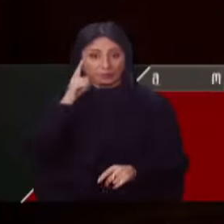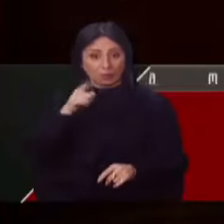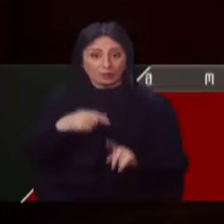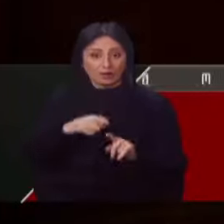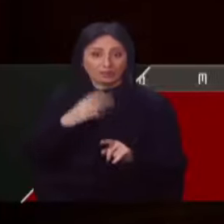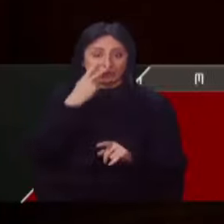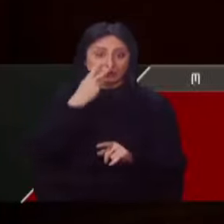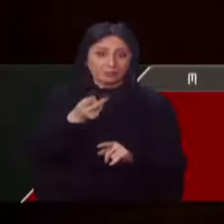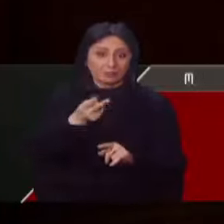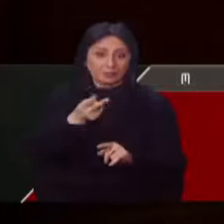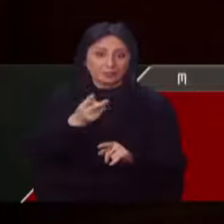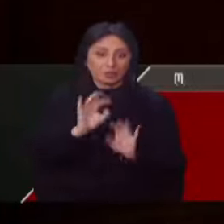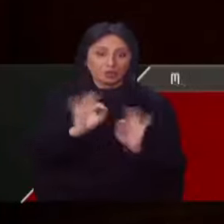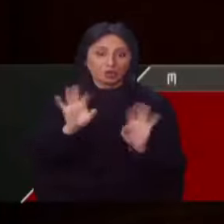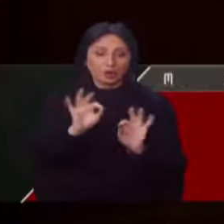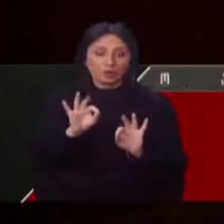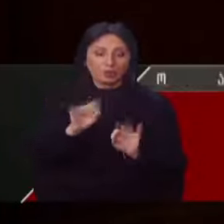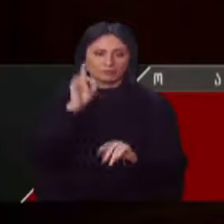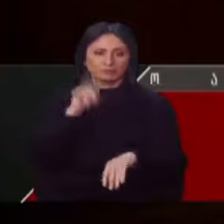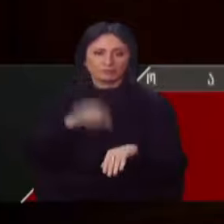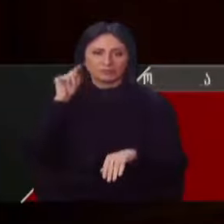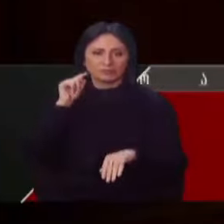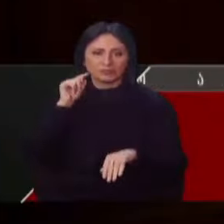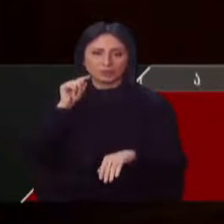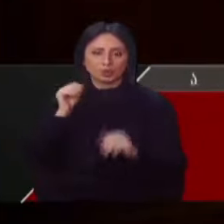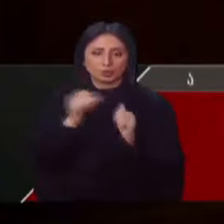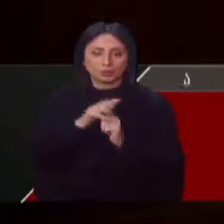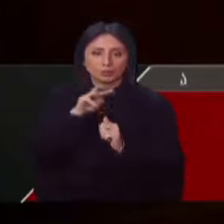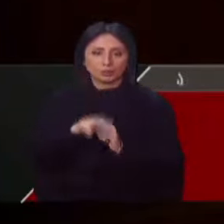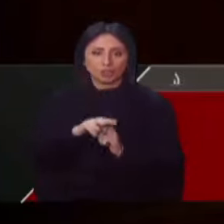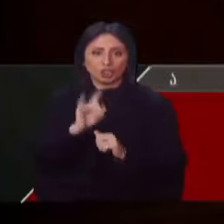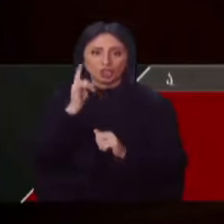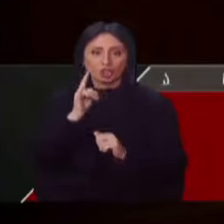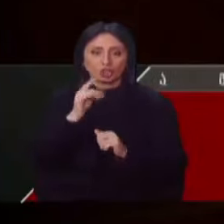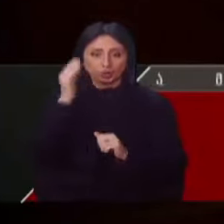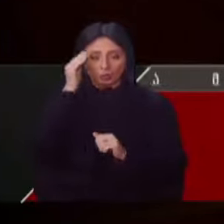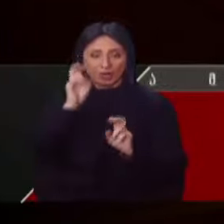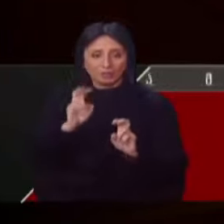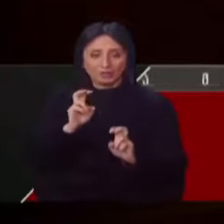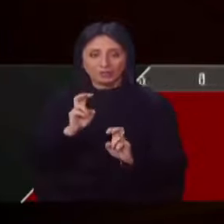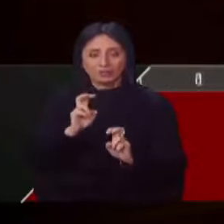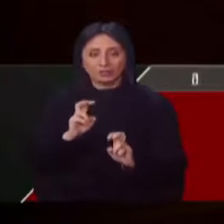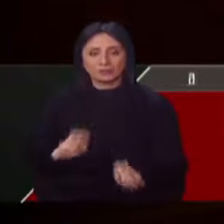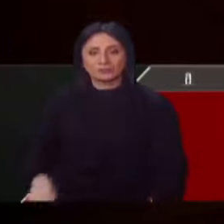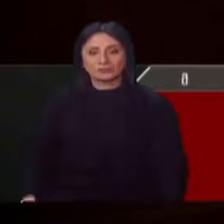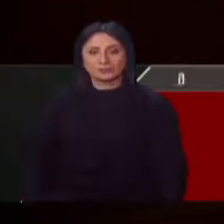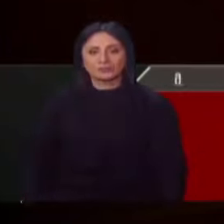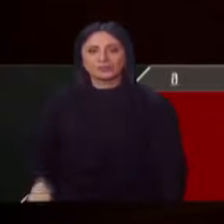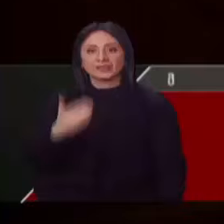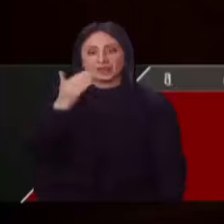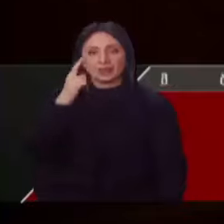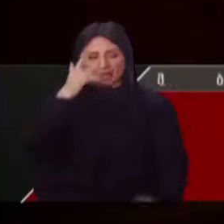aes troba, rogorc chven uebit, 15 tsutian toginur animatsiashi,